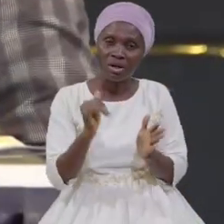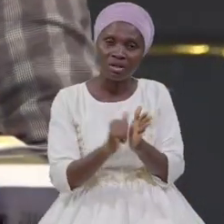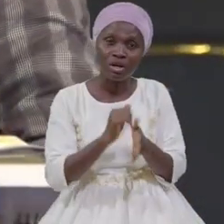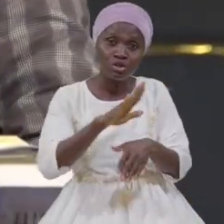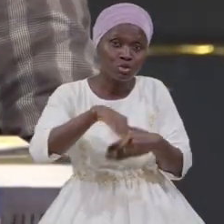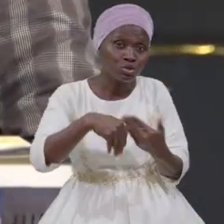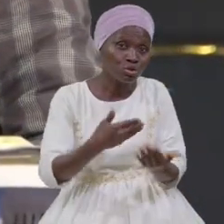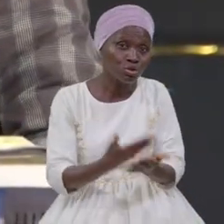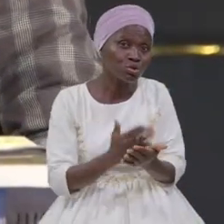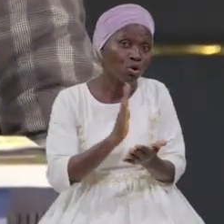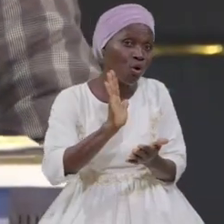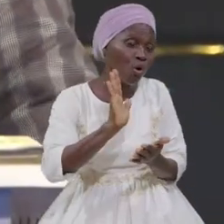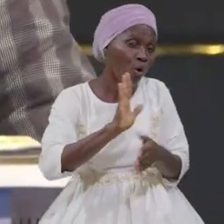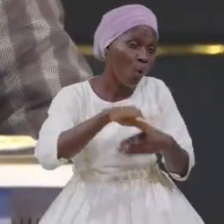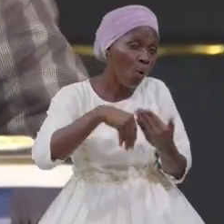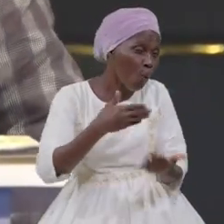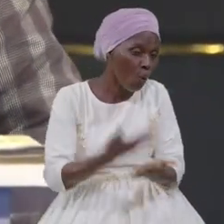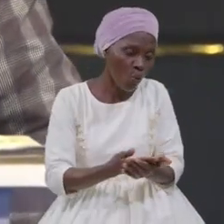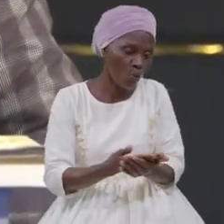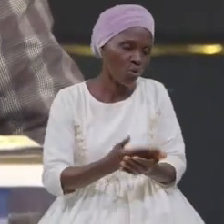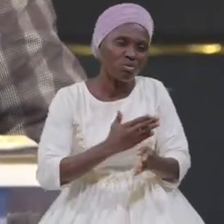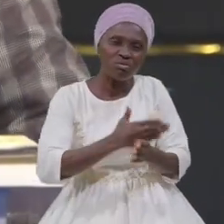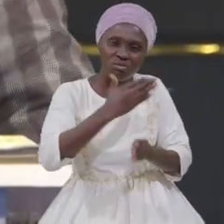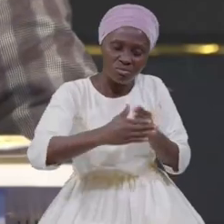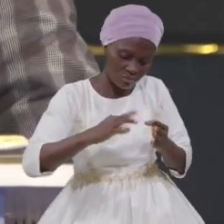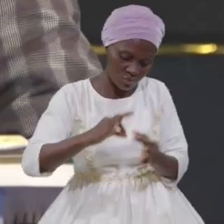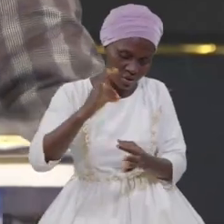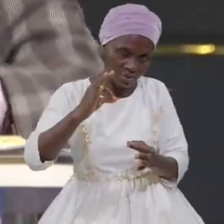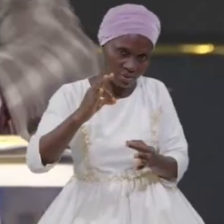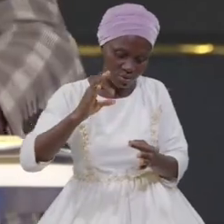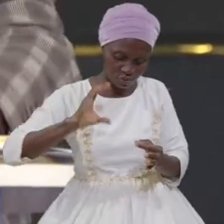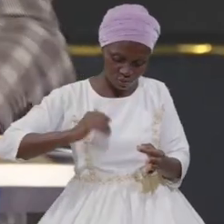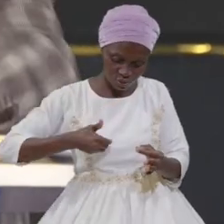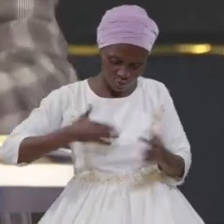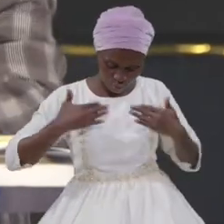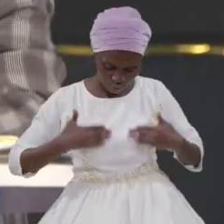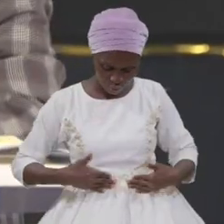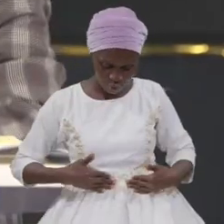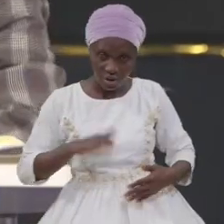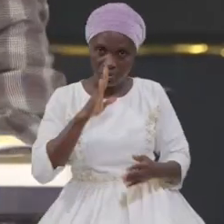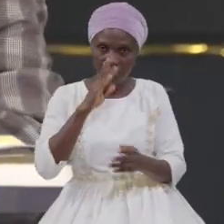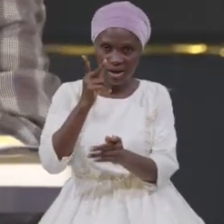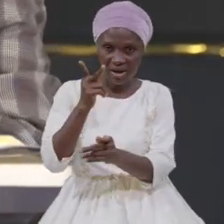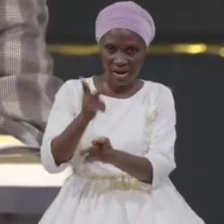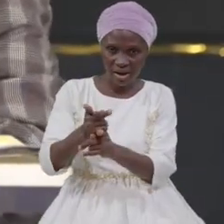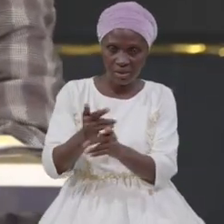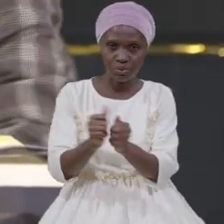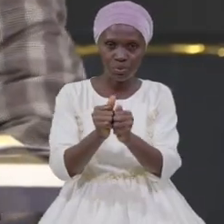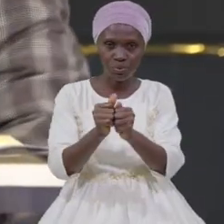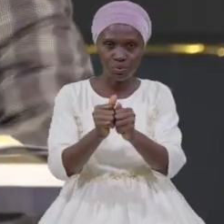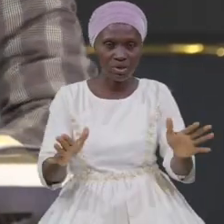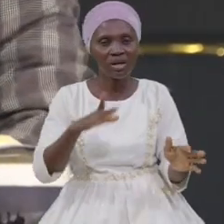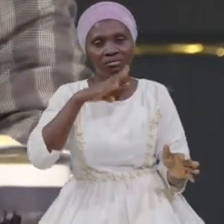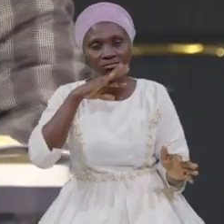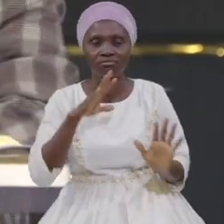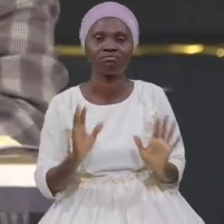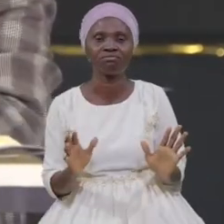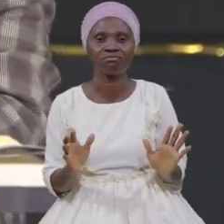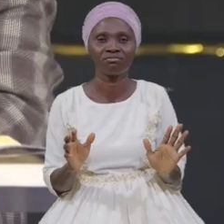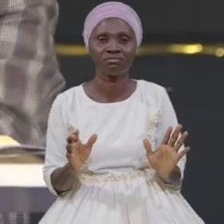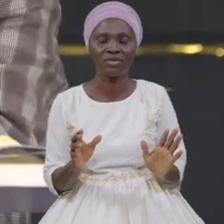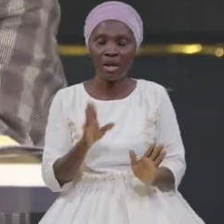être, l'esprit, l'âme et le corps soient conservés irrépréhensibles,